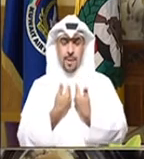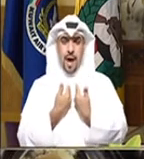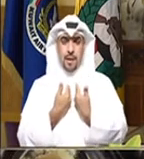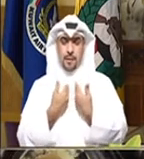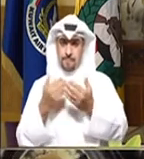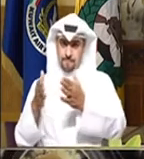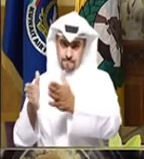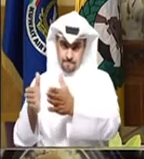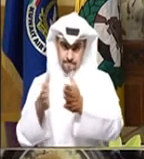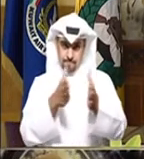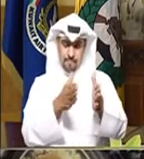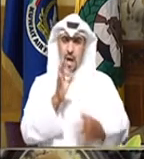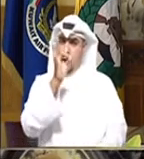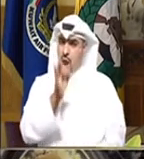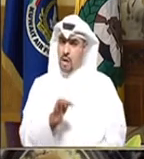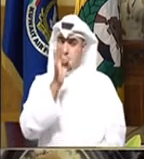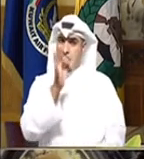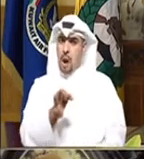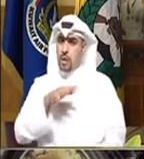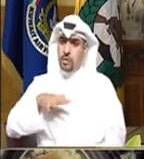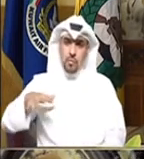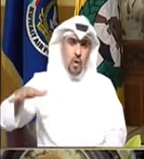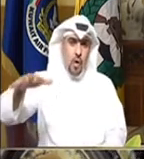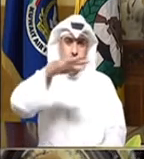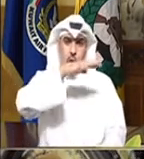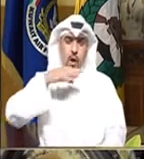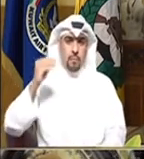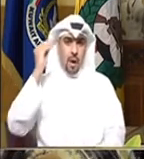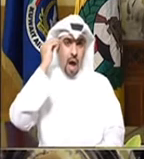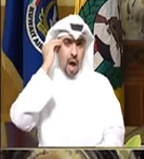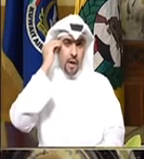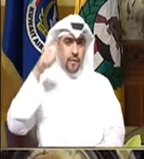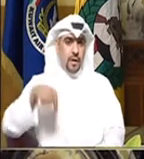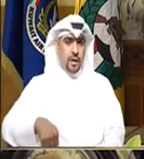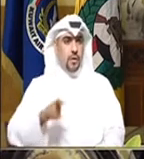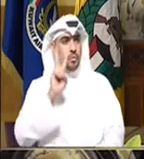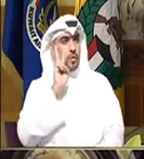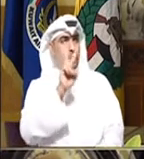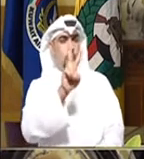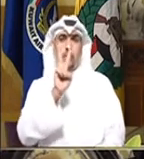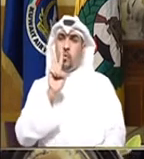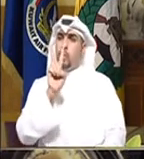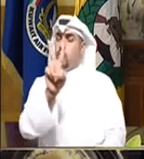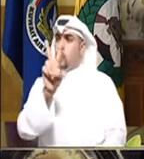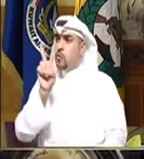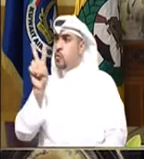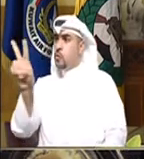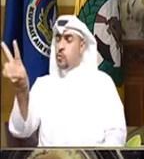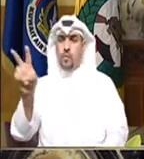وأبنائي، إن على الجميع أن يدرك ما يحدث حولنا من متغيرات، وأن